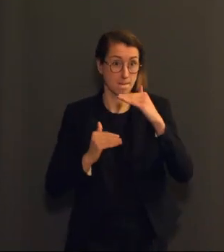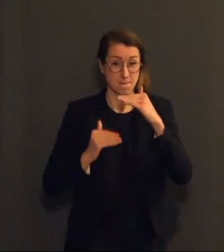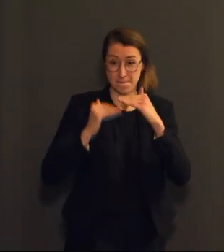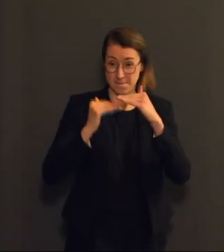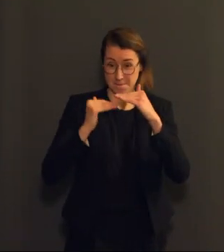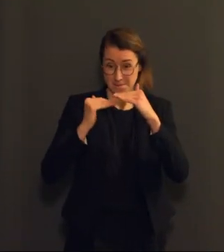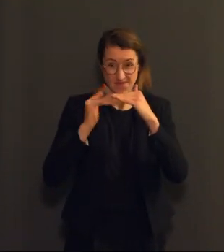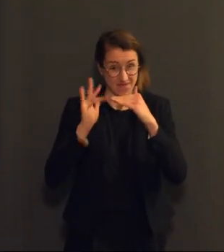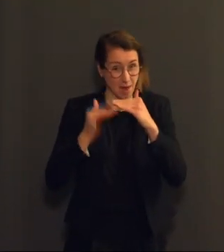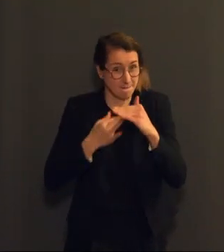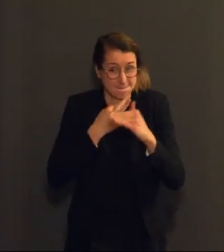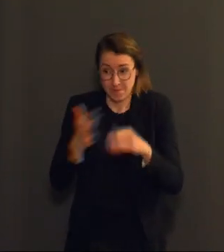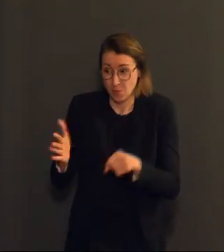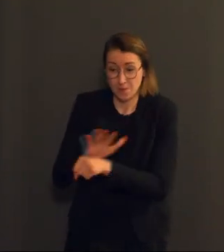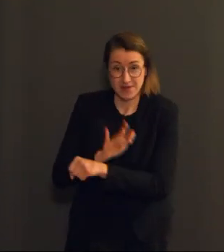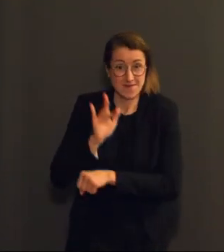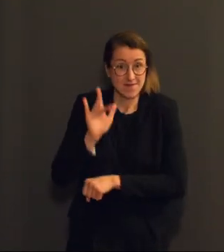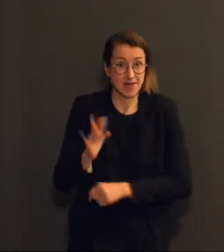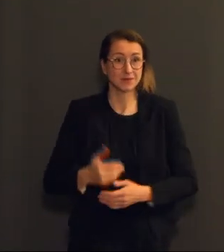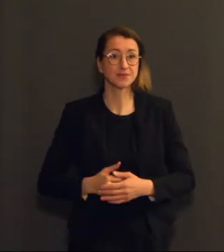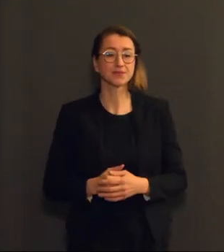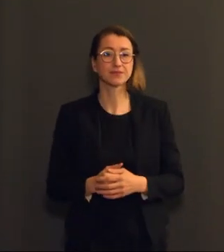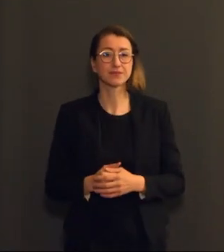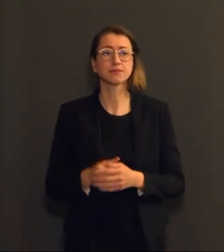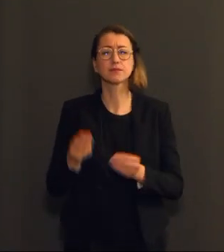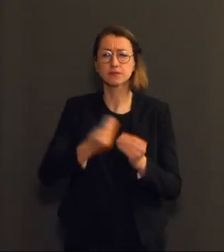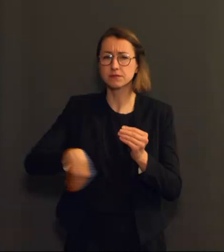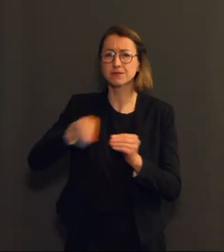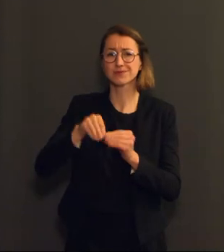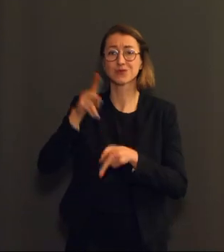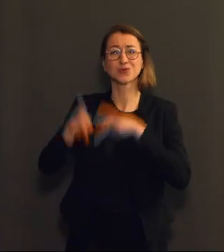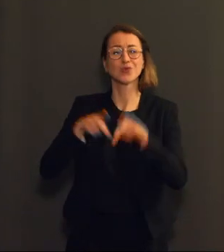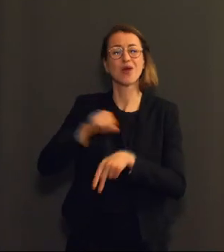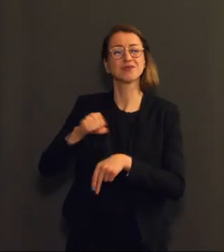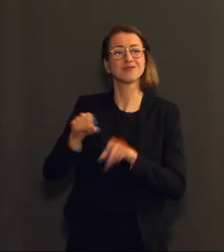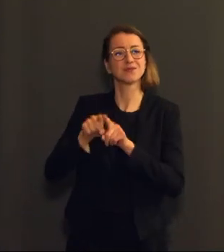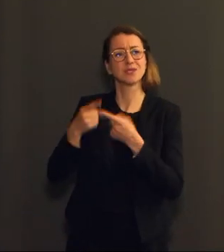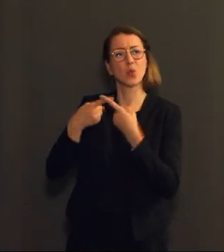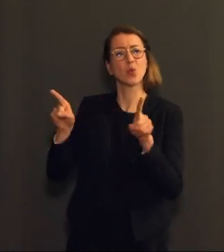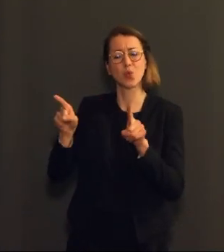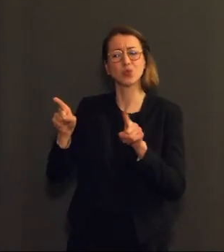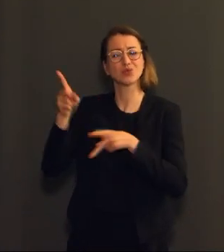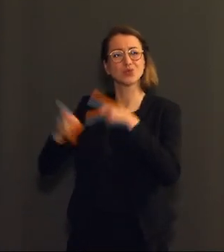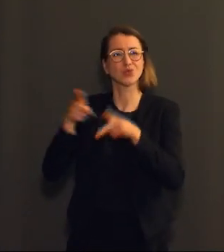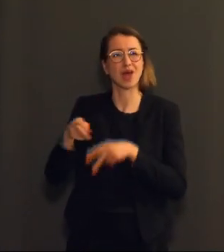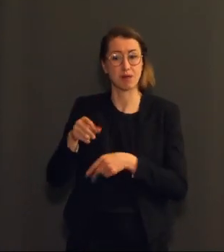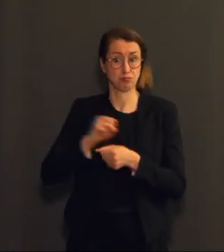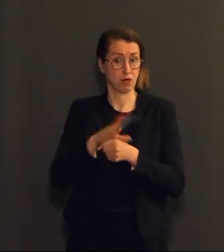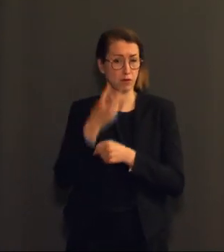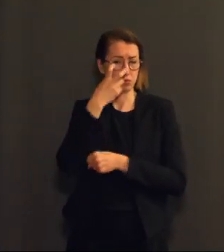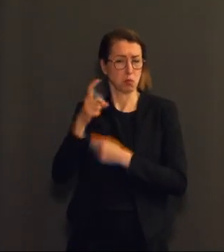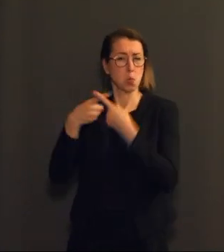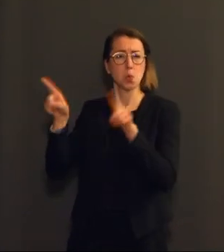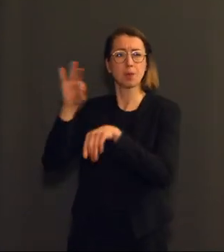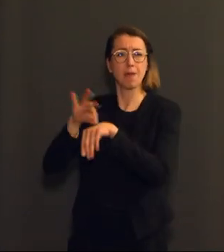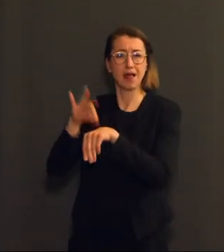les soins non-Covid, hein, il faut savoir qu'il y a en permanence un certain nombre de lits qui sont occupés pour d'autres raisons, au minimum 700 lits en